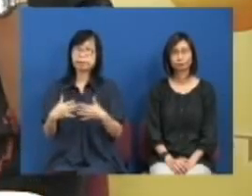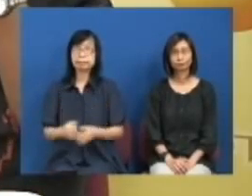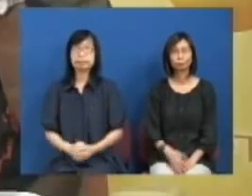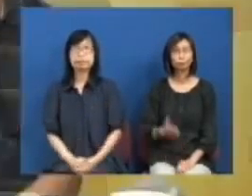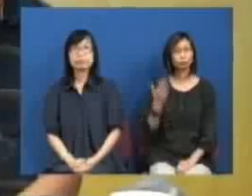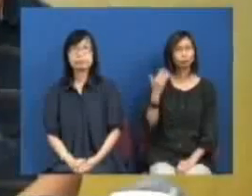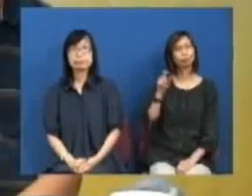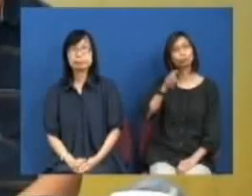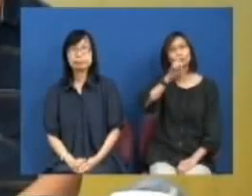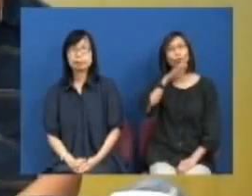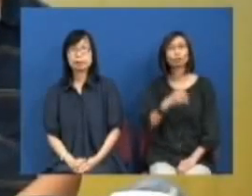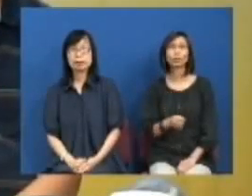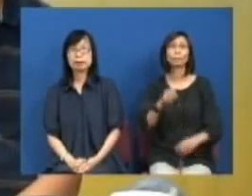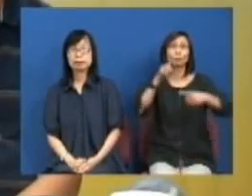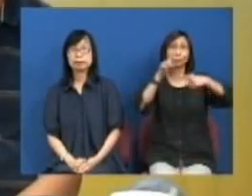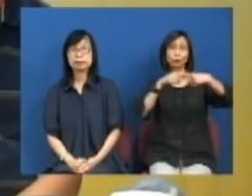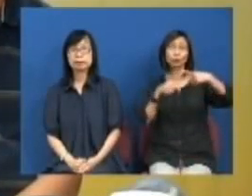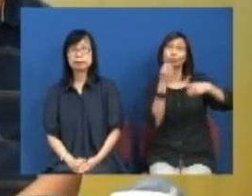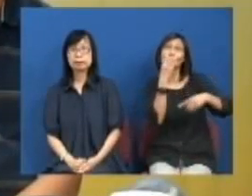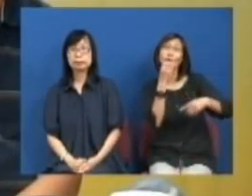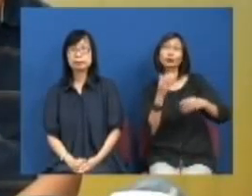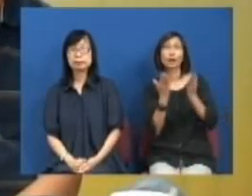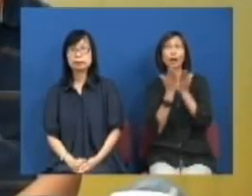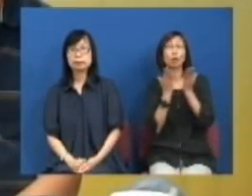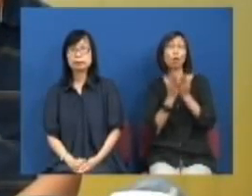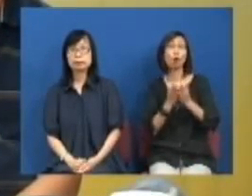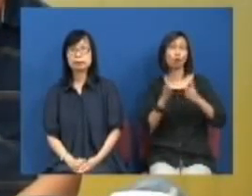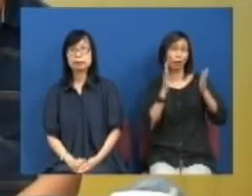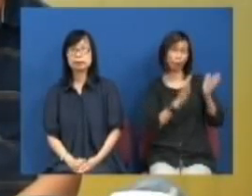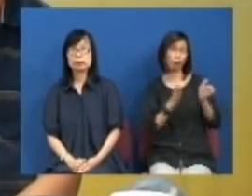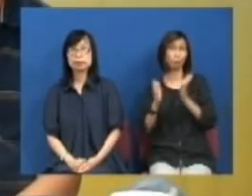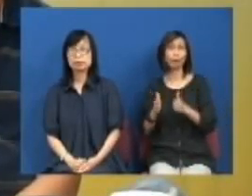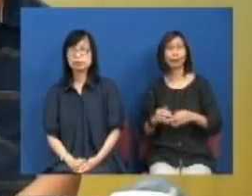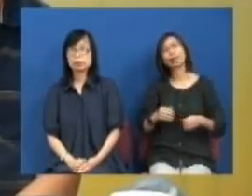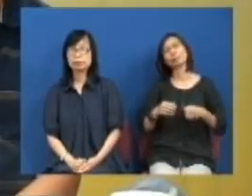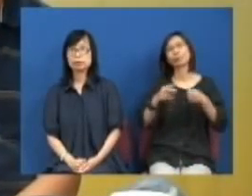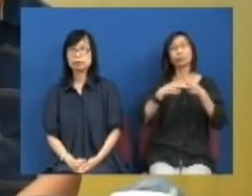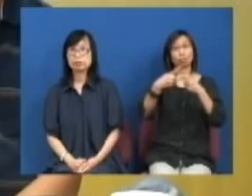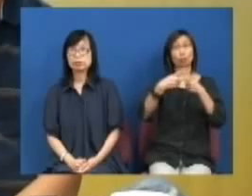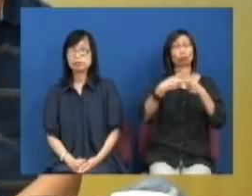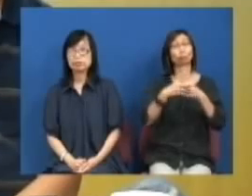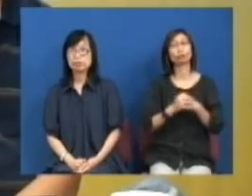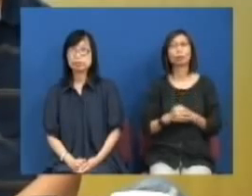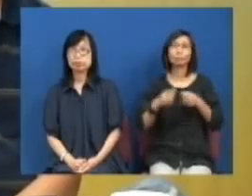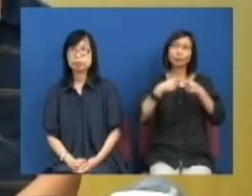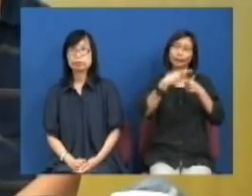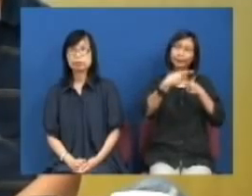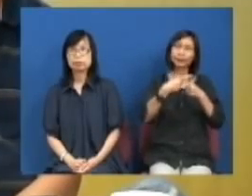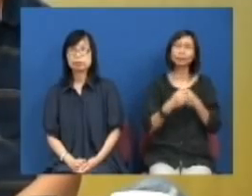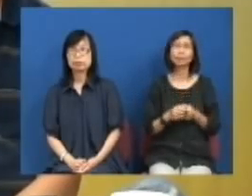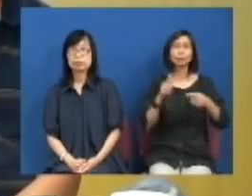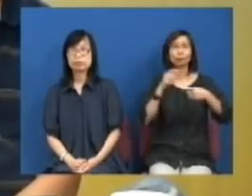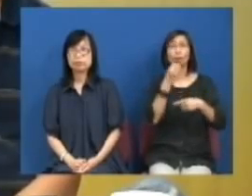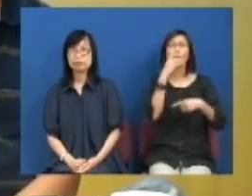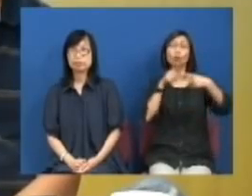你頭先講到就係港大安排咧，咁我知道其實即係兩個部分啦。第一個部分就係其實港大都有安排嗰邊